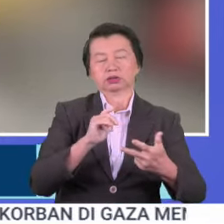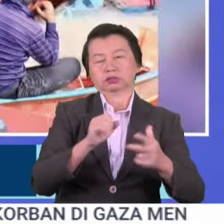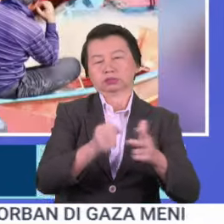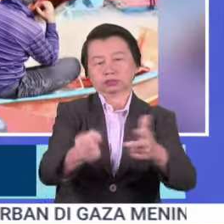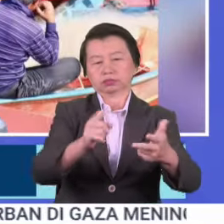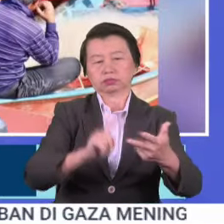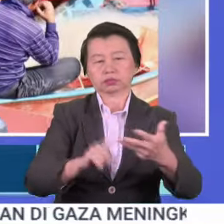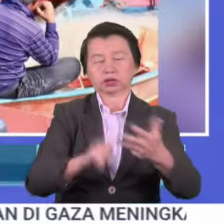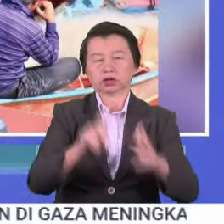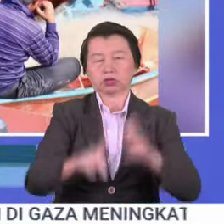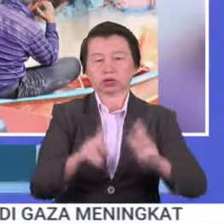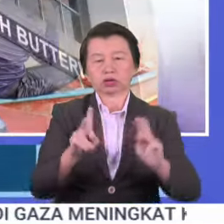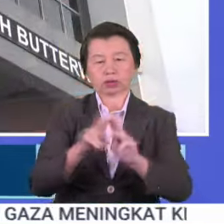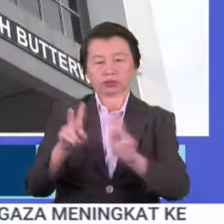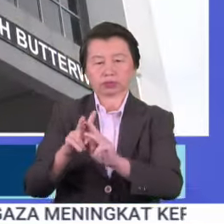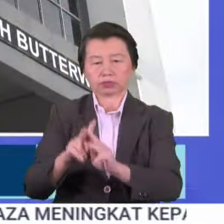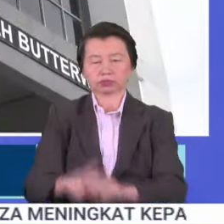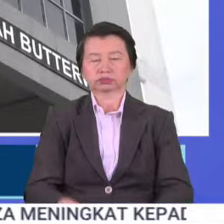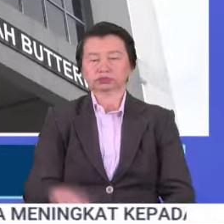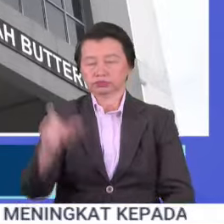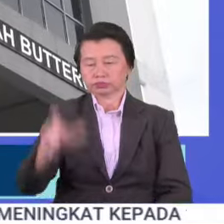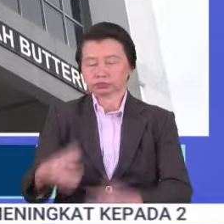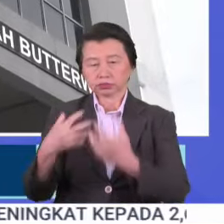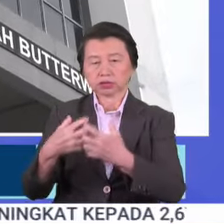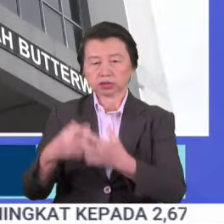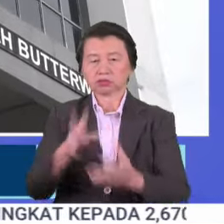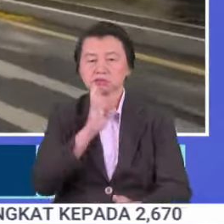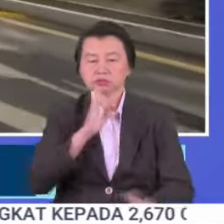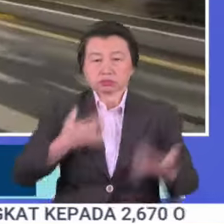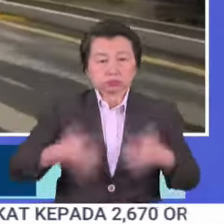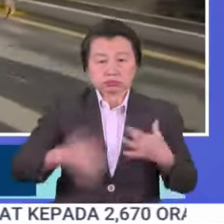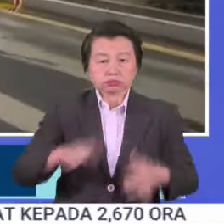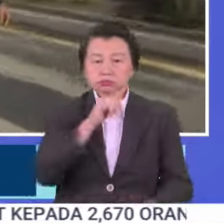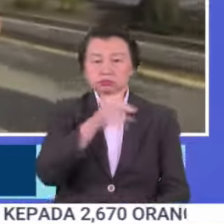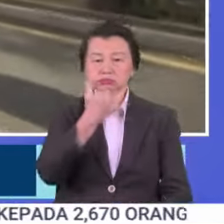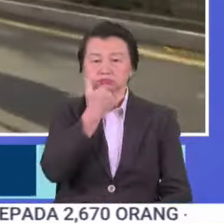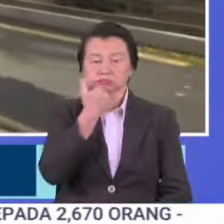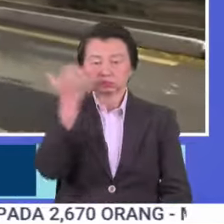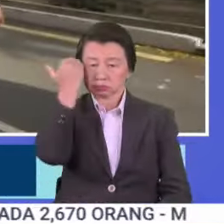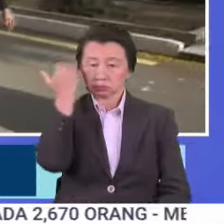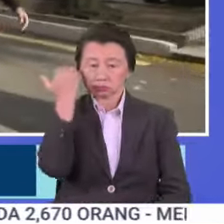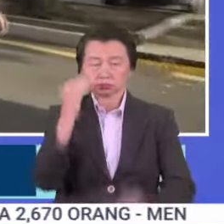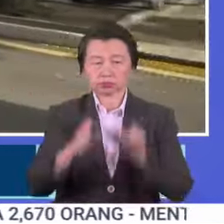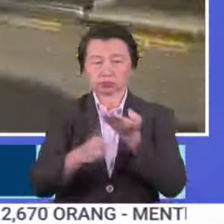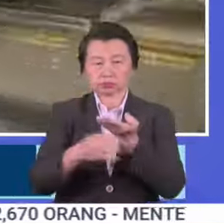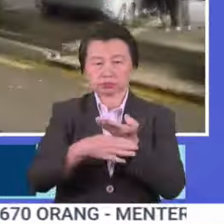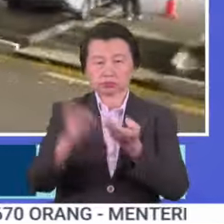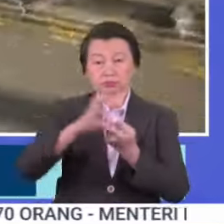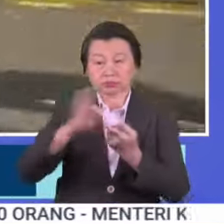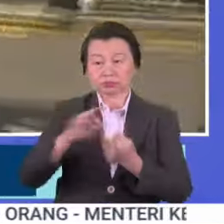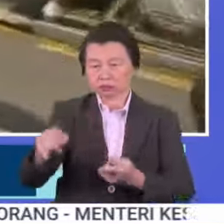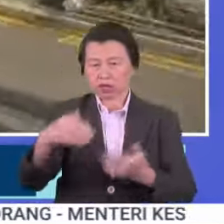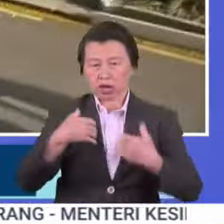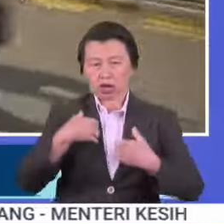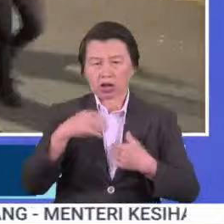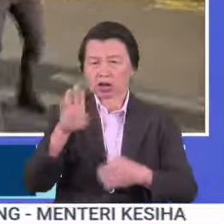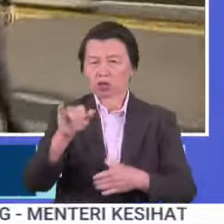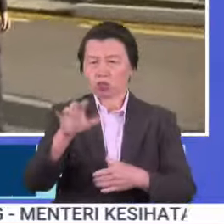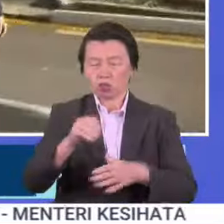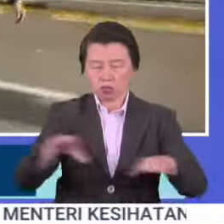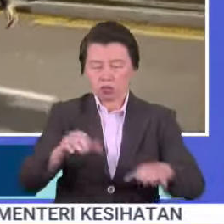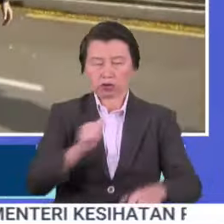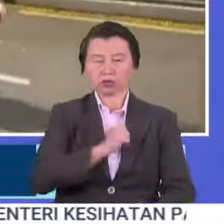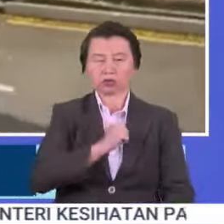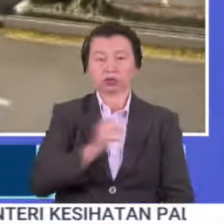kampung. Seorang pekerja kilang mengaku tidak bersalah di Mahkamah Majistret Butterworth atas tuduhan memiliki bom buatan